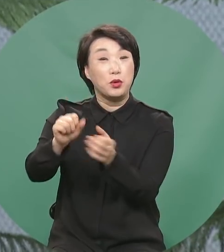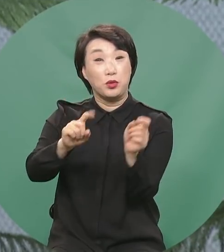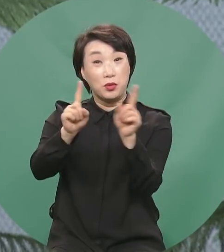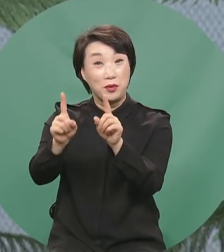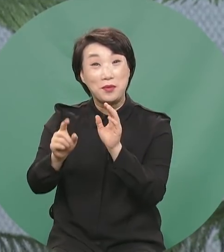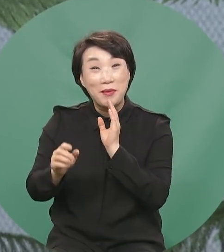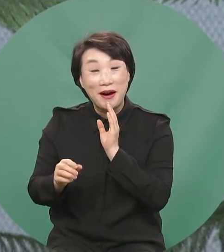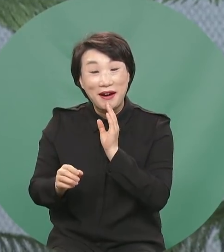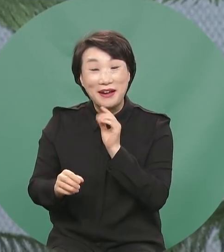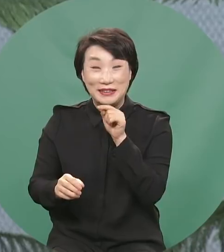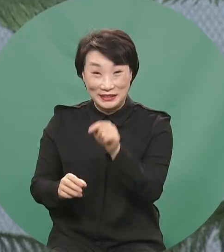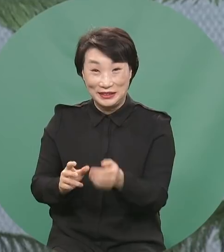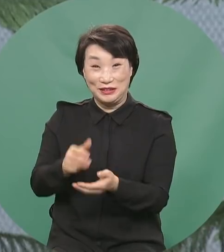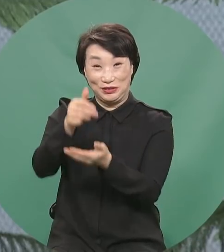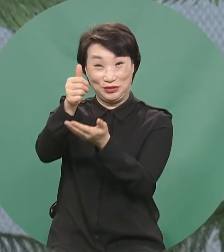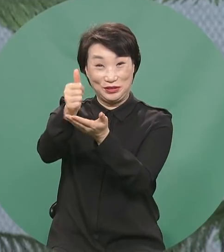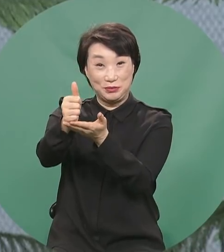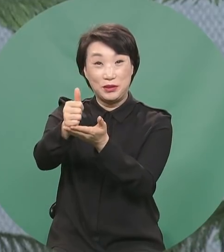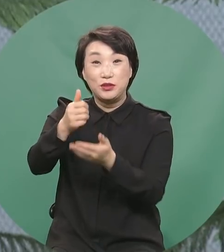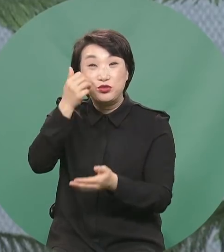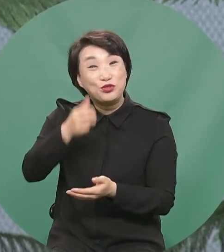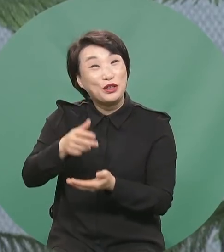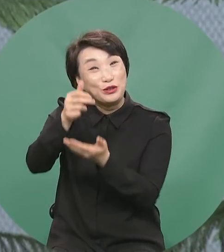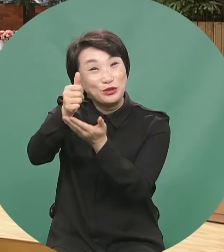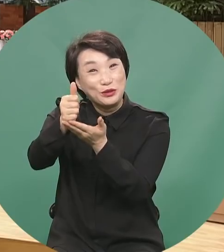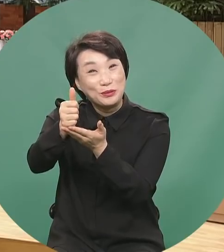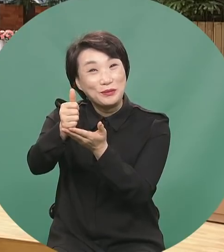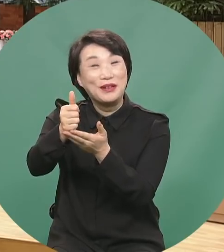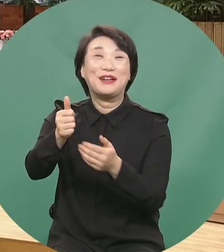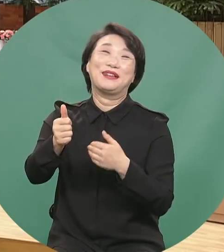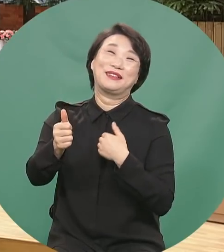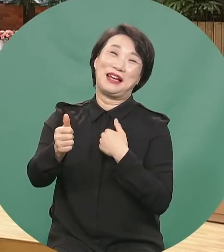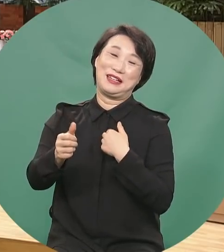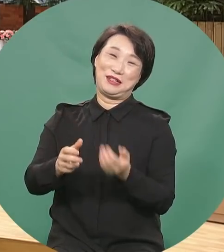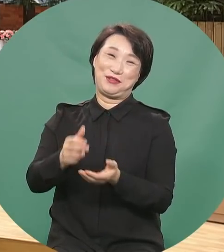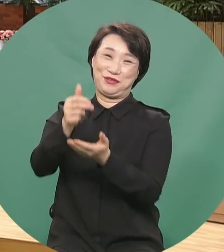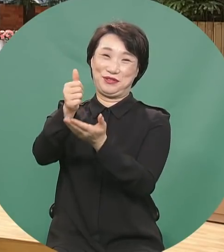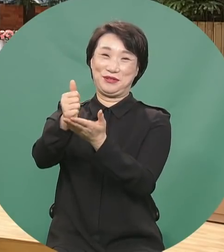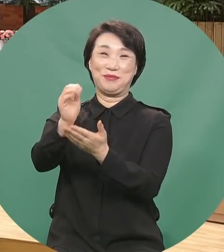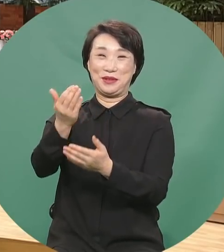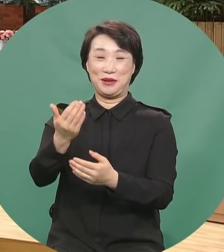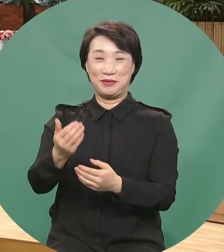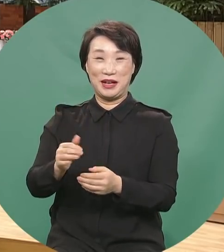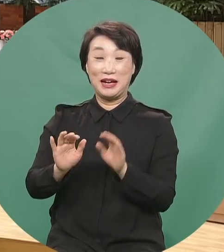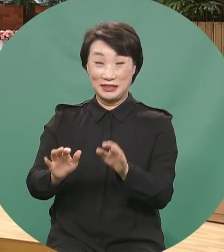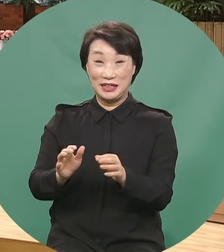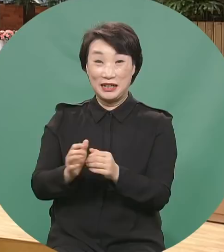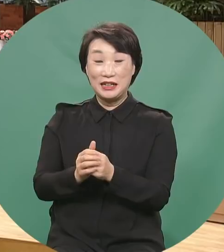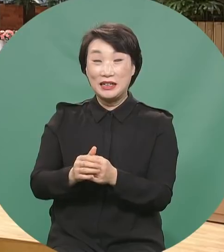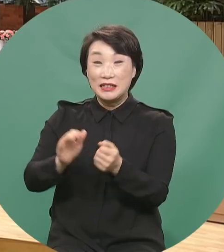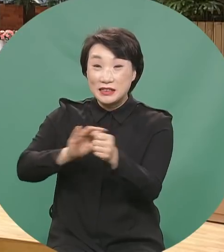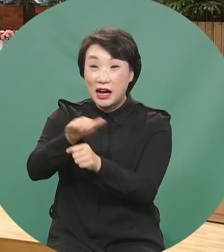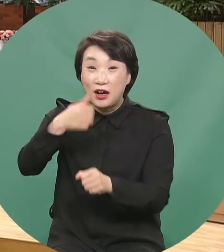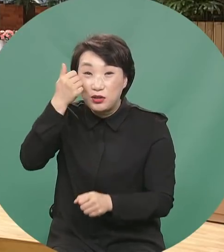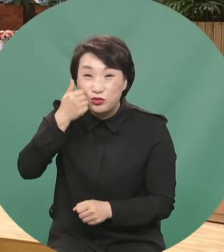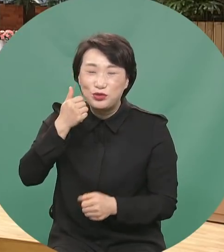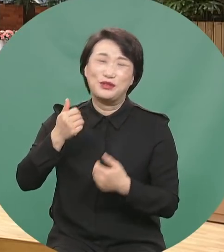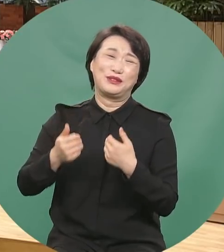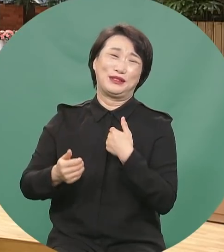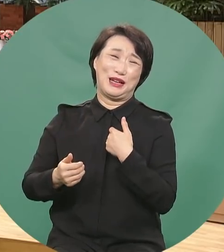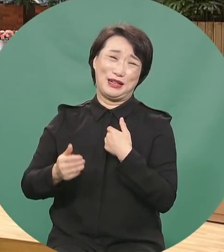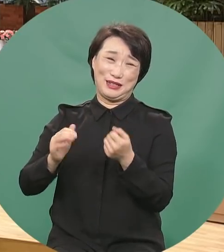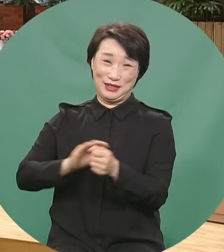그 주님이 누구의 주님이십니까? 그가 누구를 사랑하셨습니까?